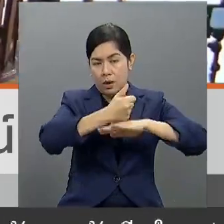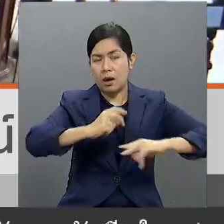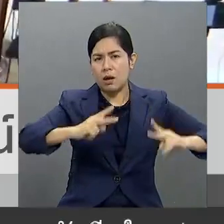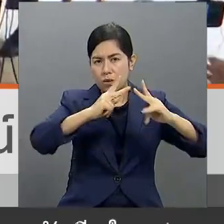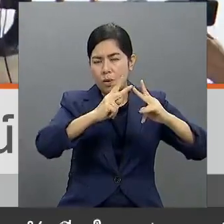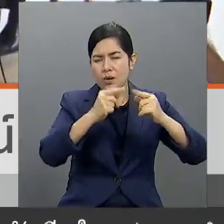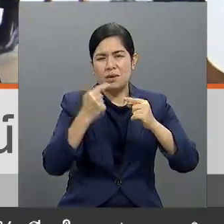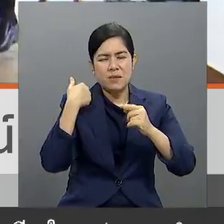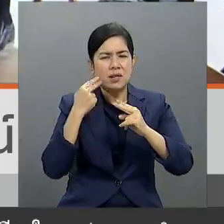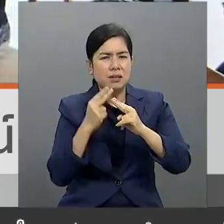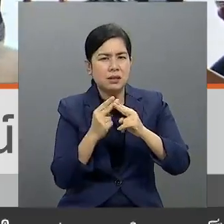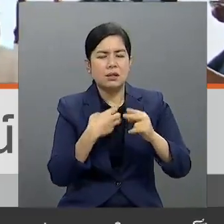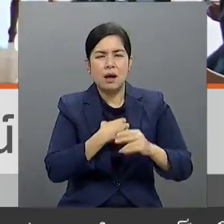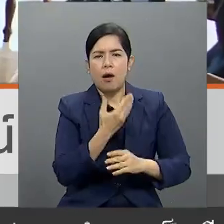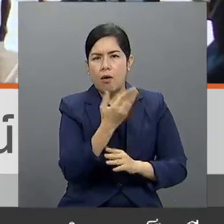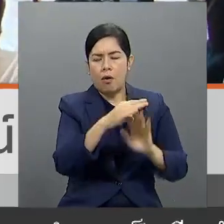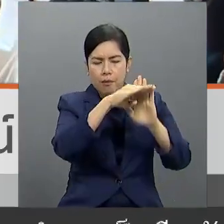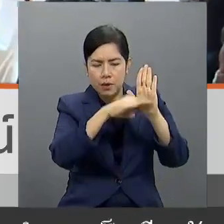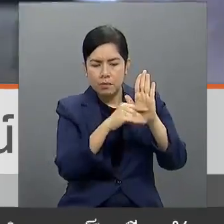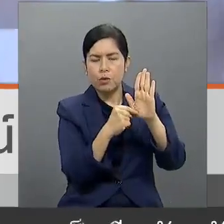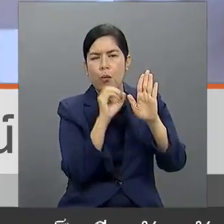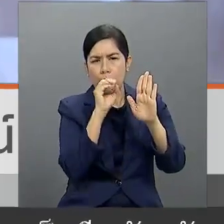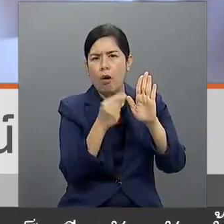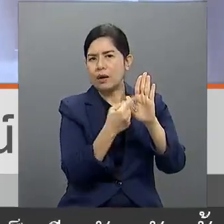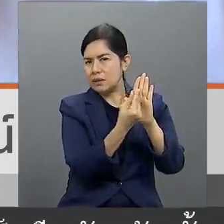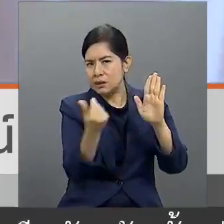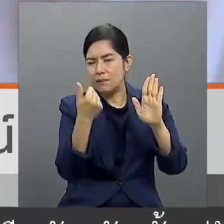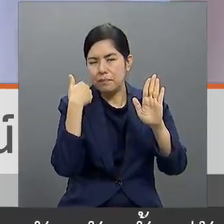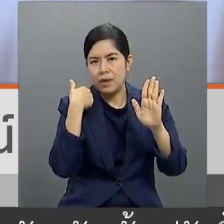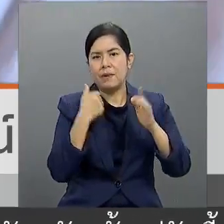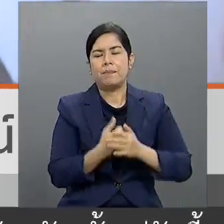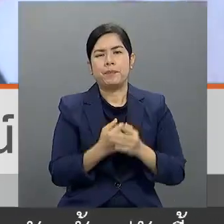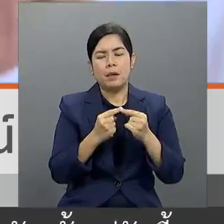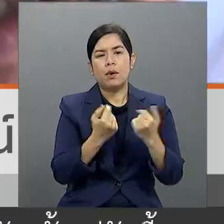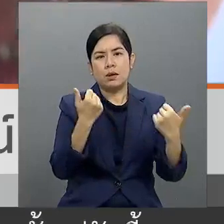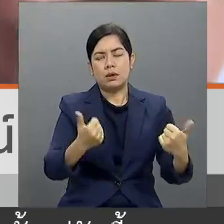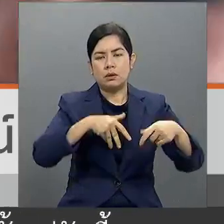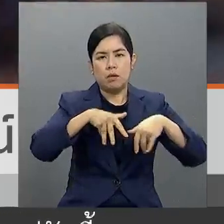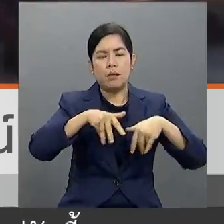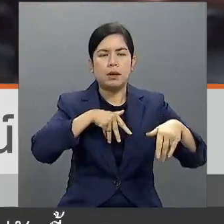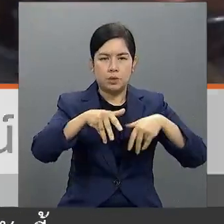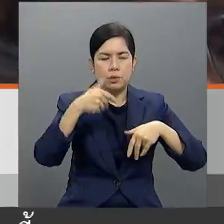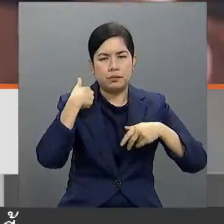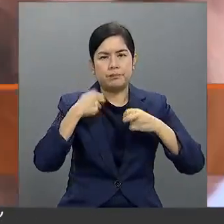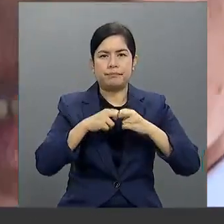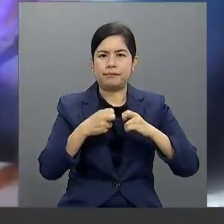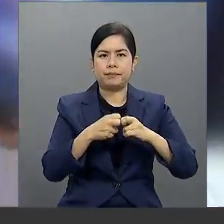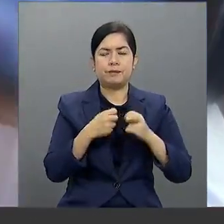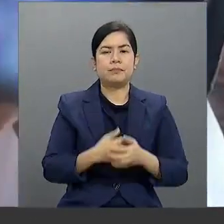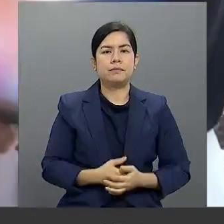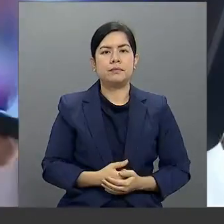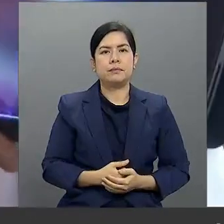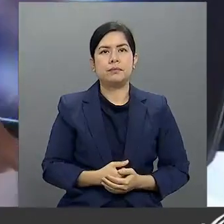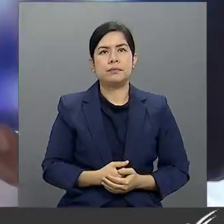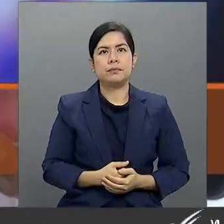นและประชาชนที่อยู่ในพื้นที่ไม่สามารถใช้ชีวิตตามปกติได้ครับ อย่างเงี้ยผมถาม